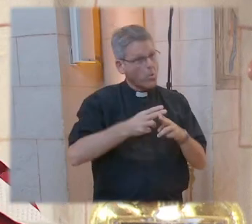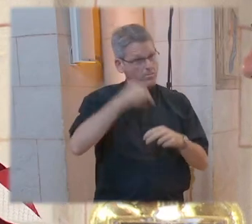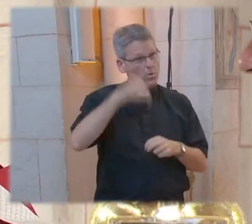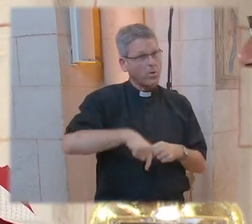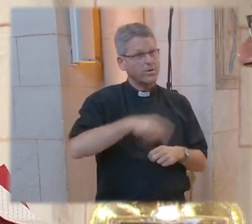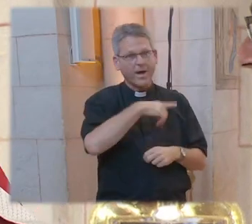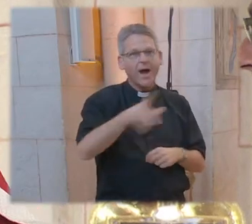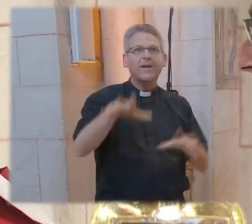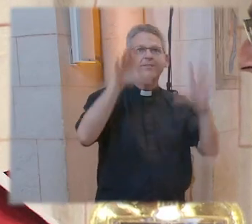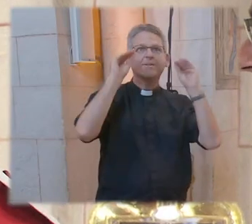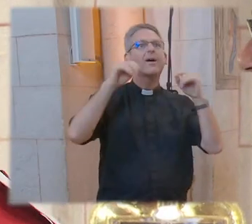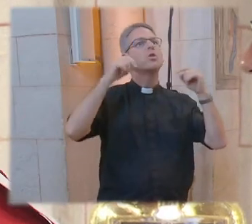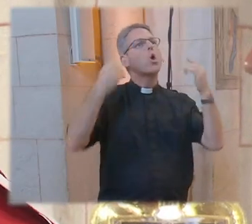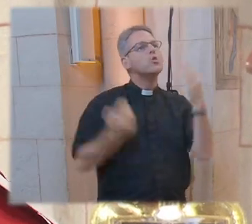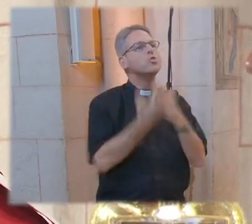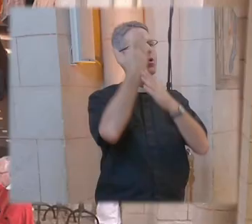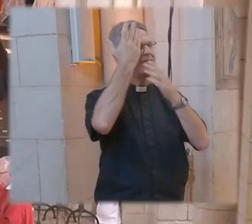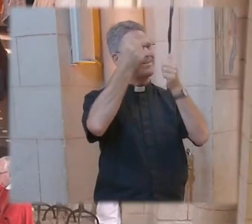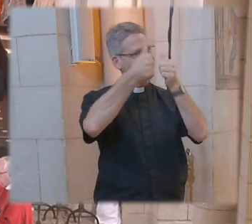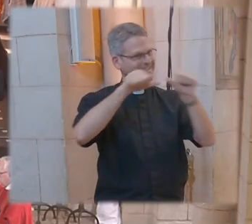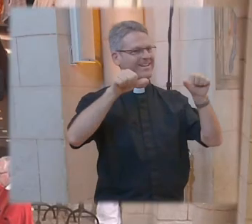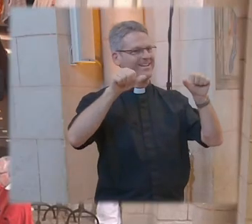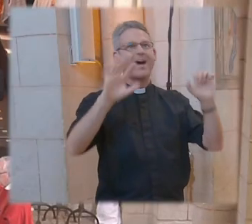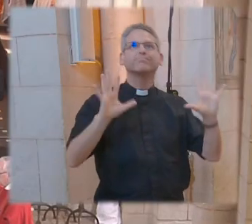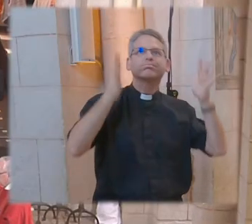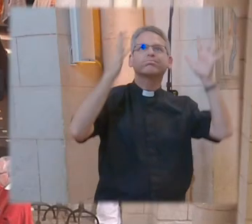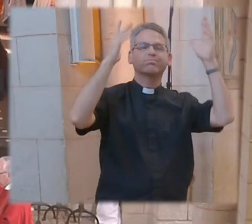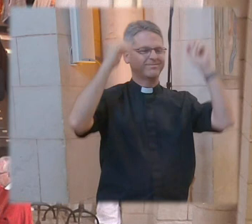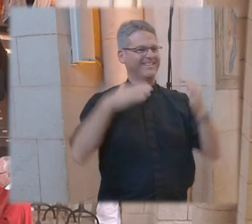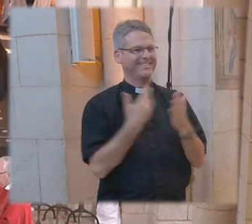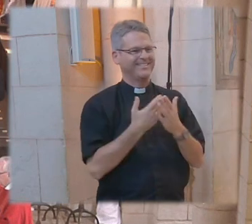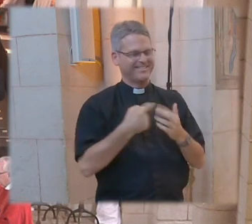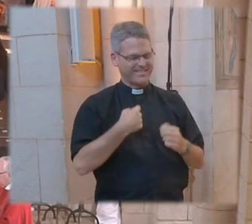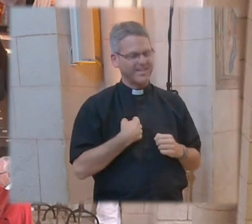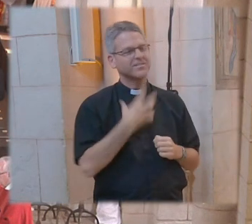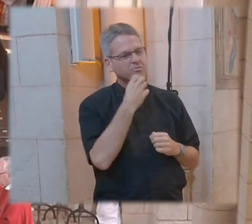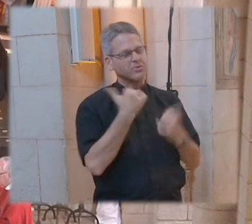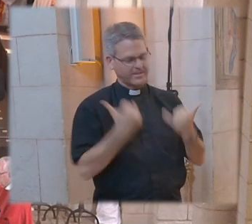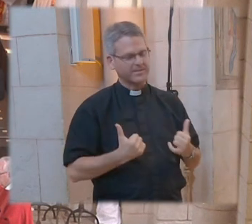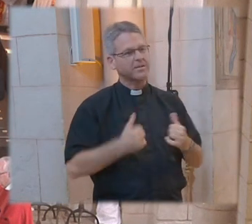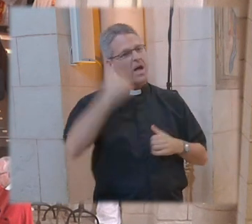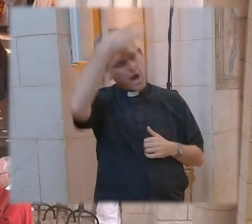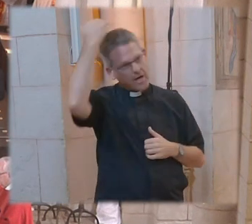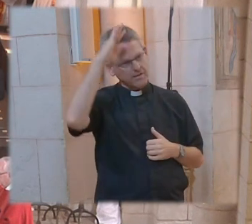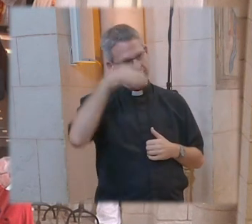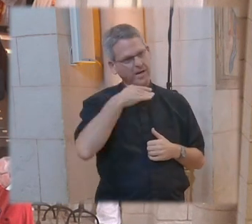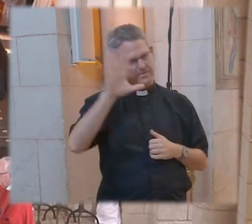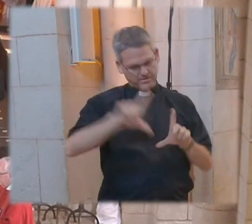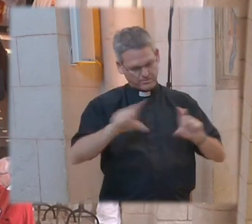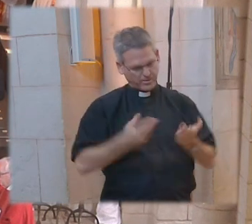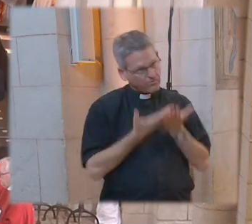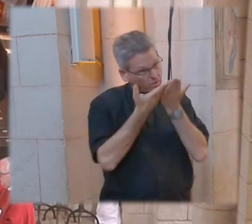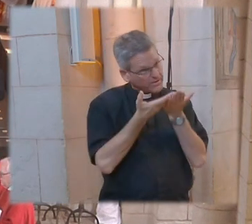ihrem Applaus begrüßt. Ich darf Ihnen nun das apostolische Schreiben des Heiligen Vaters